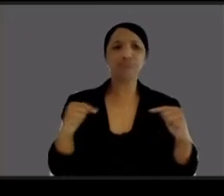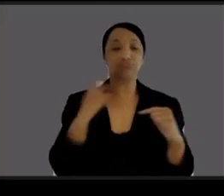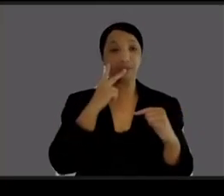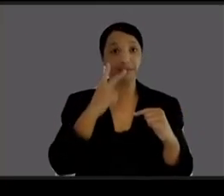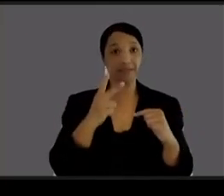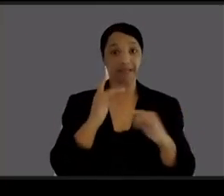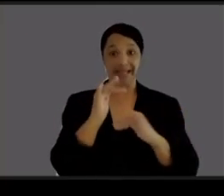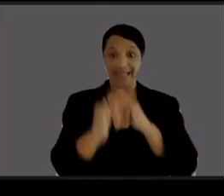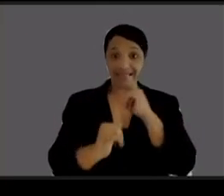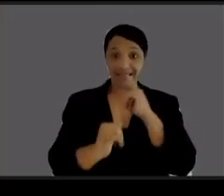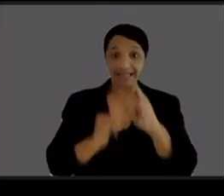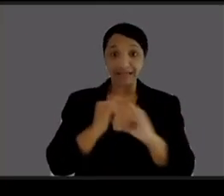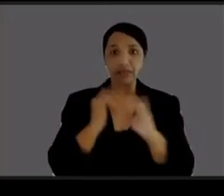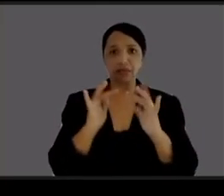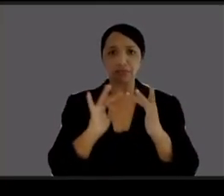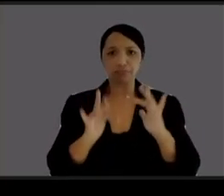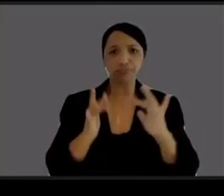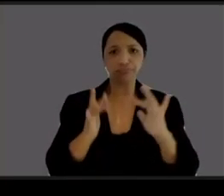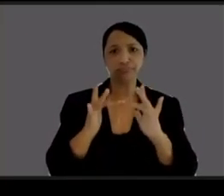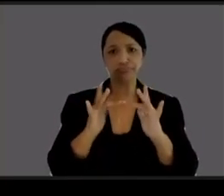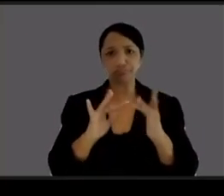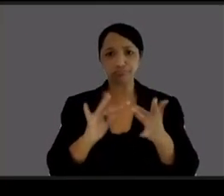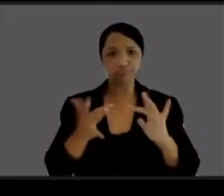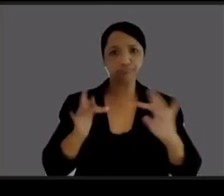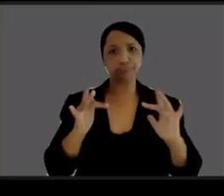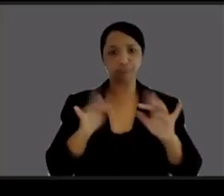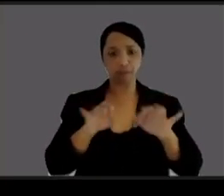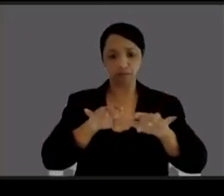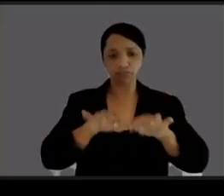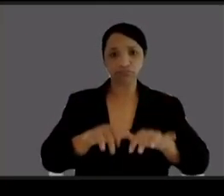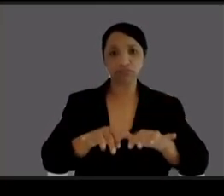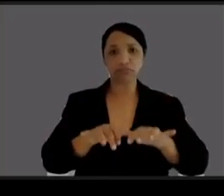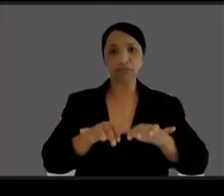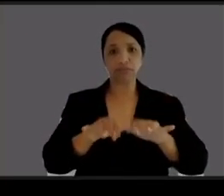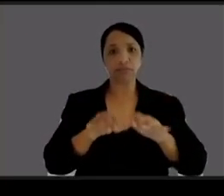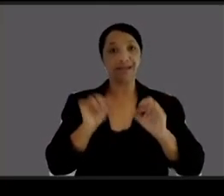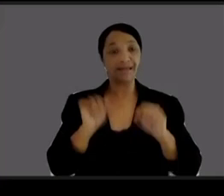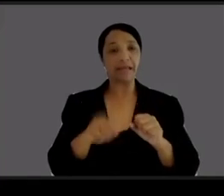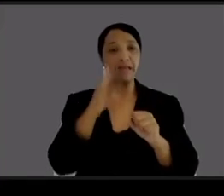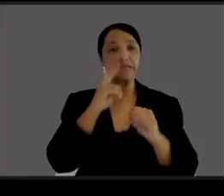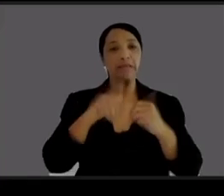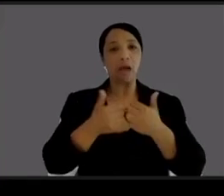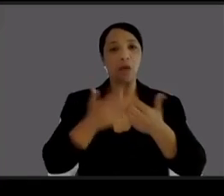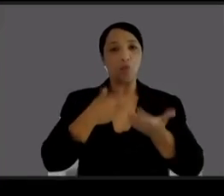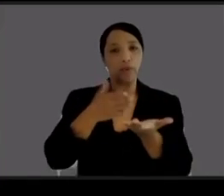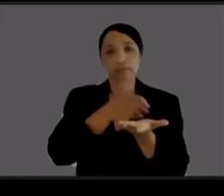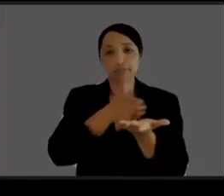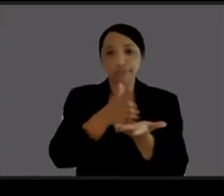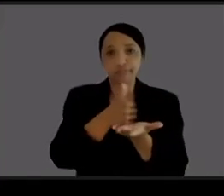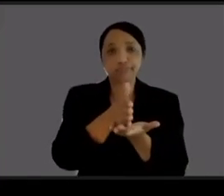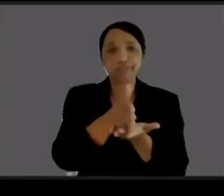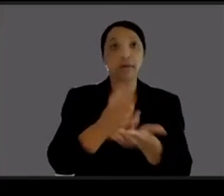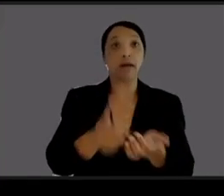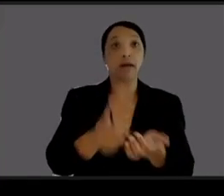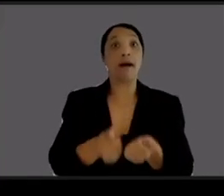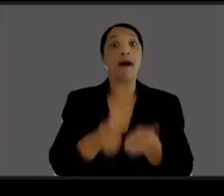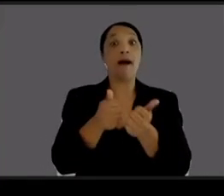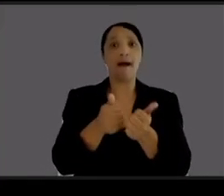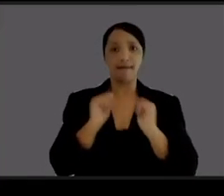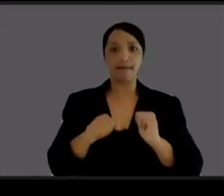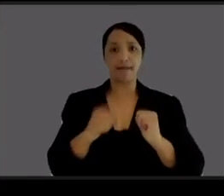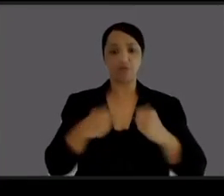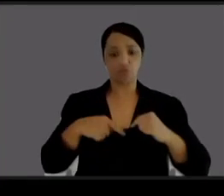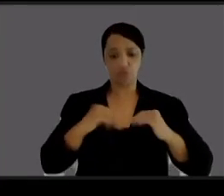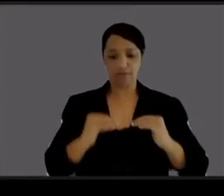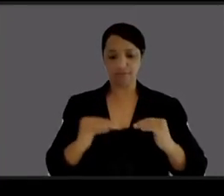في ما ينتظرها من واجبات ال انترنت يفرض علينا ان نجد طريقا لحل